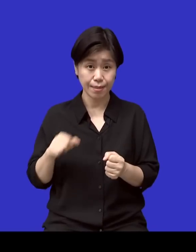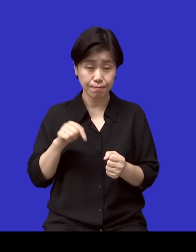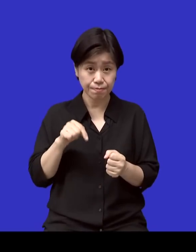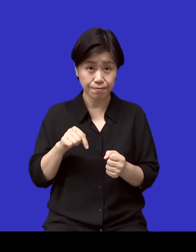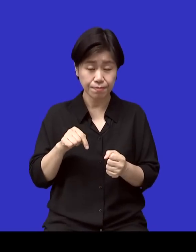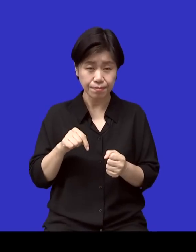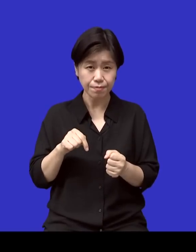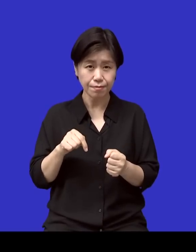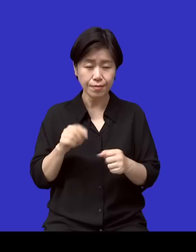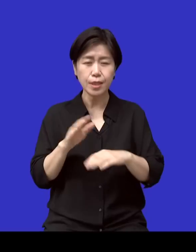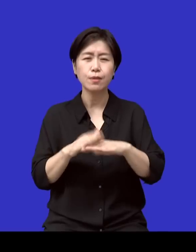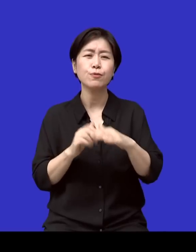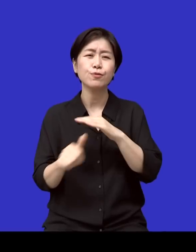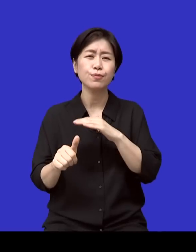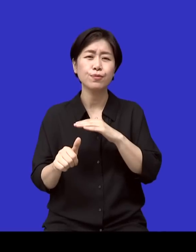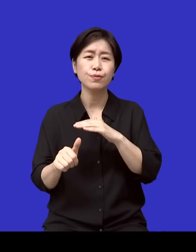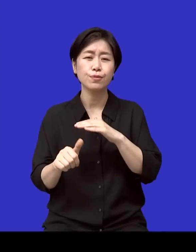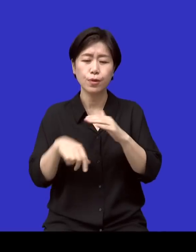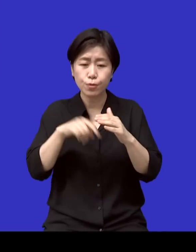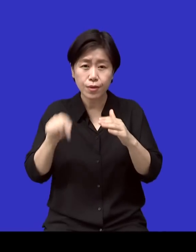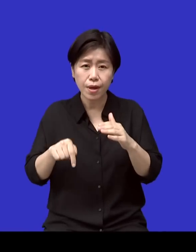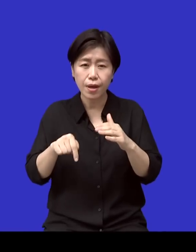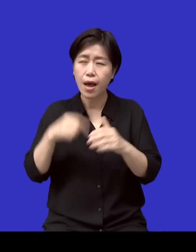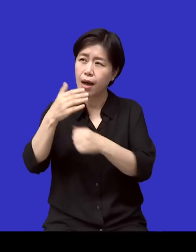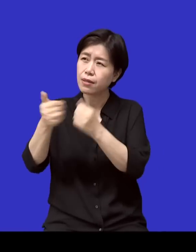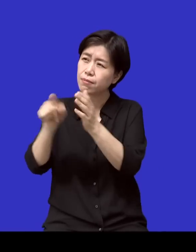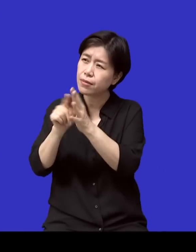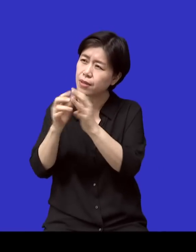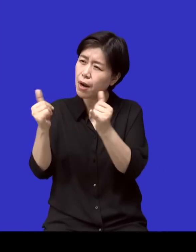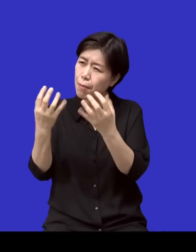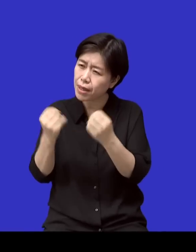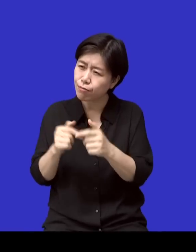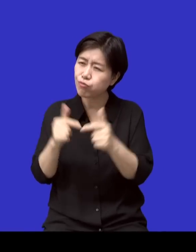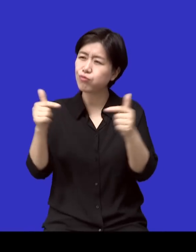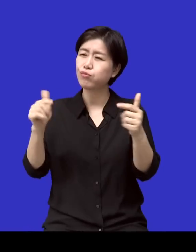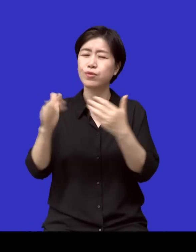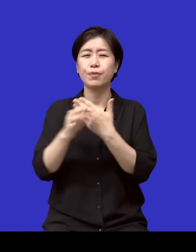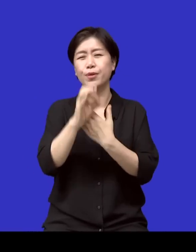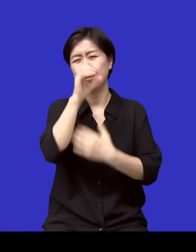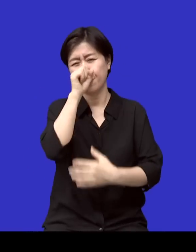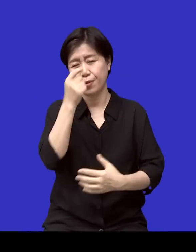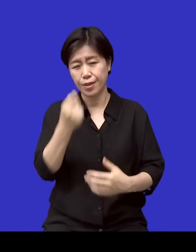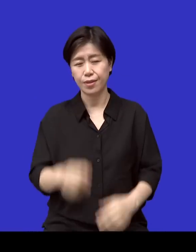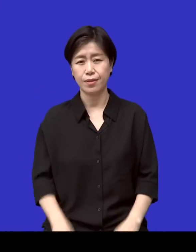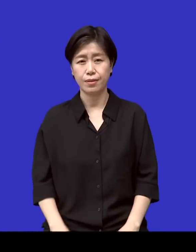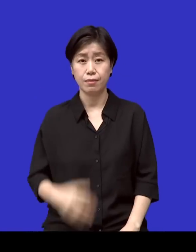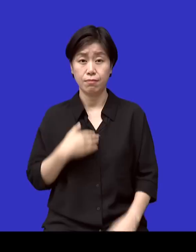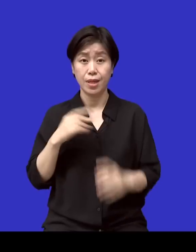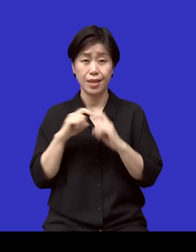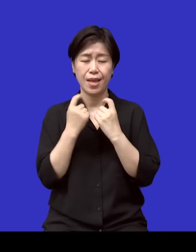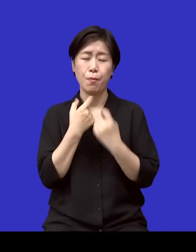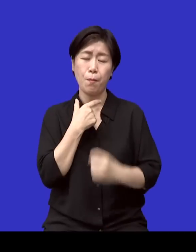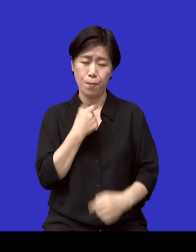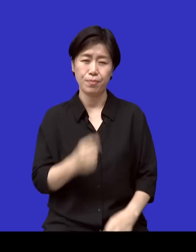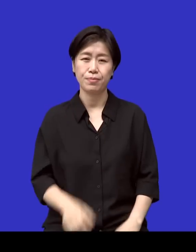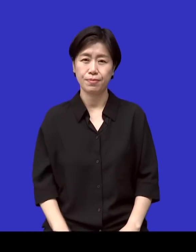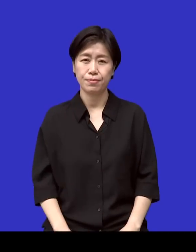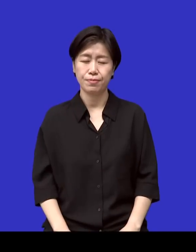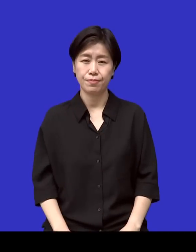기독교적으로 부흥을 좀 많이 했으면 좋겠어요. 네, 그건 그냥 제 개인적인 바람이지만 네,